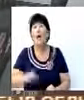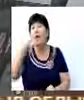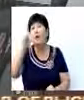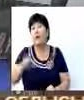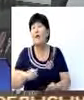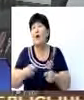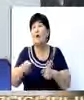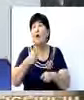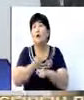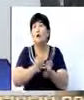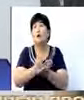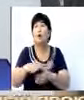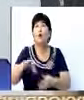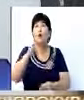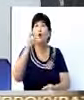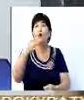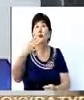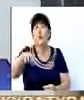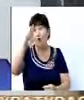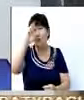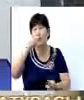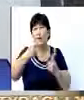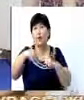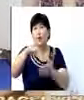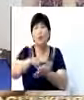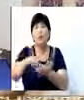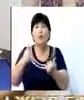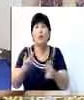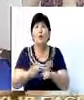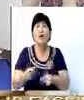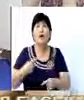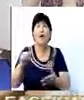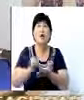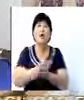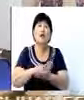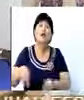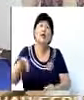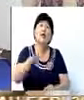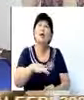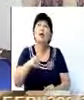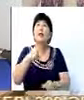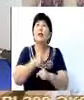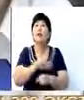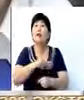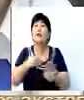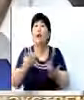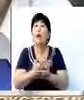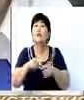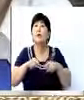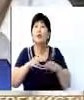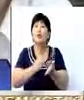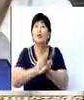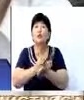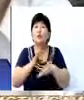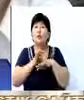Персоналды басқару жүйесіне облыс бойынша 350 мемлекеттік орган қосылған. Бүгінгі күні кадрлық құжаттардың барлығы е-қызметтік ақпараттық жүйесі арқылы